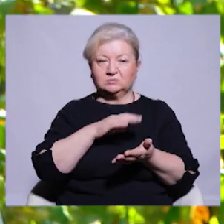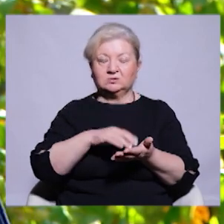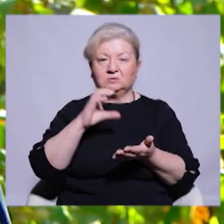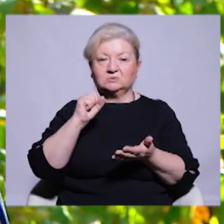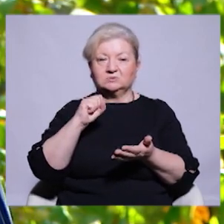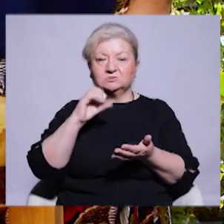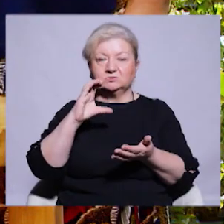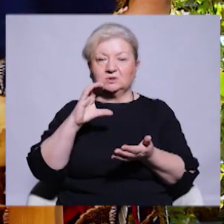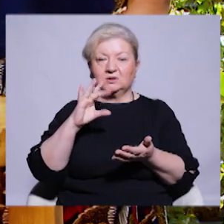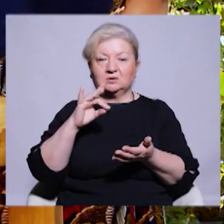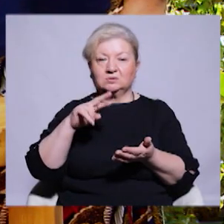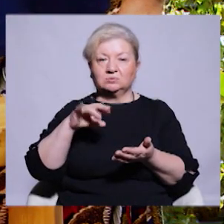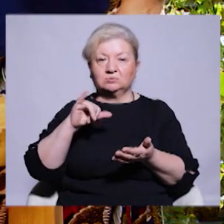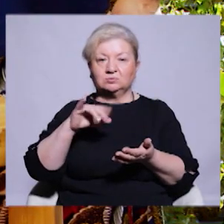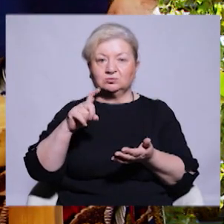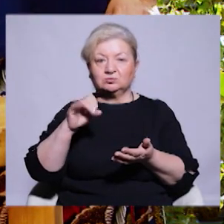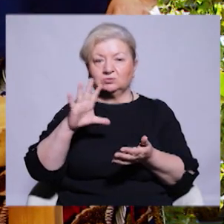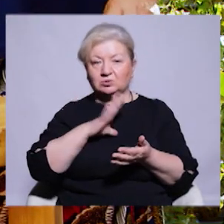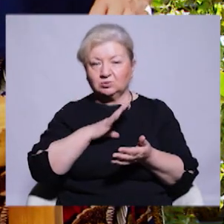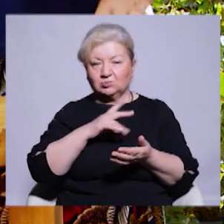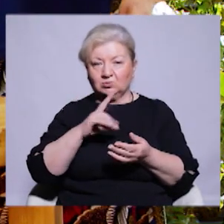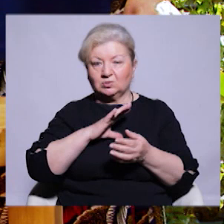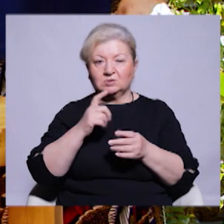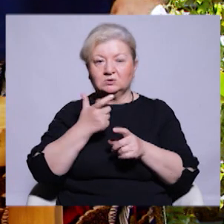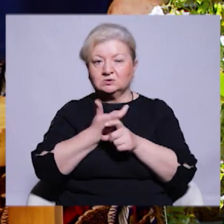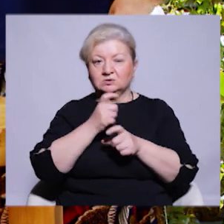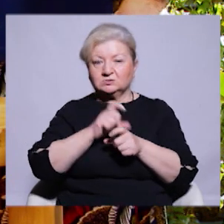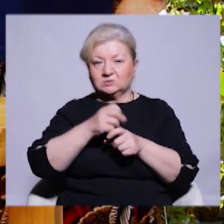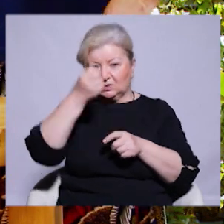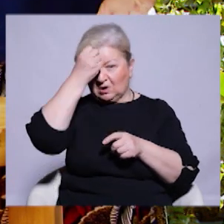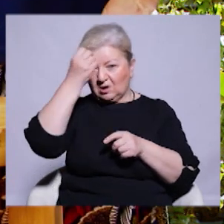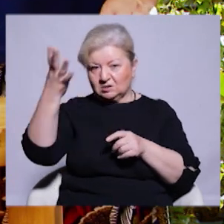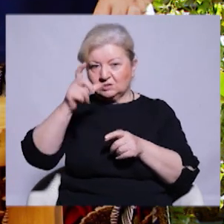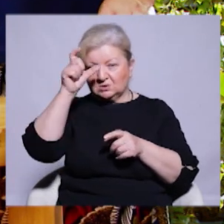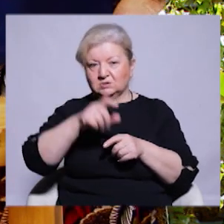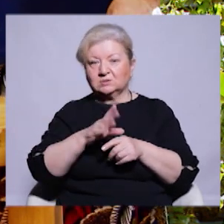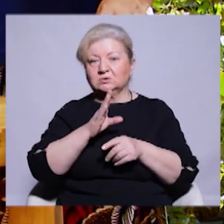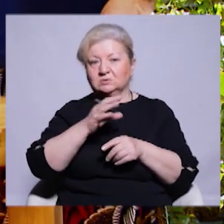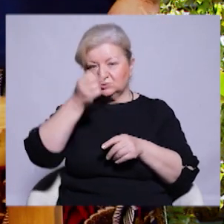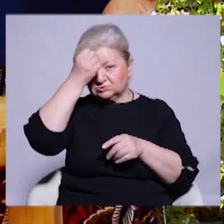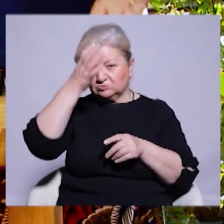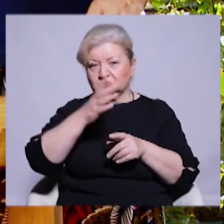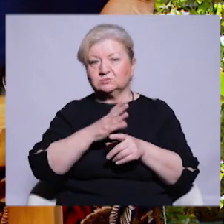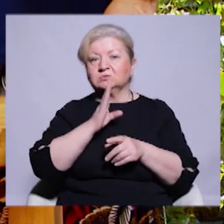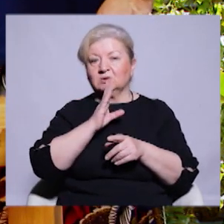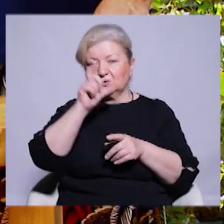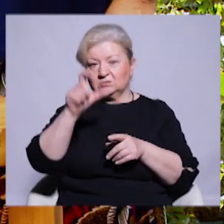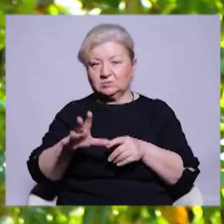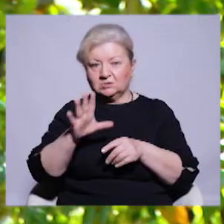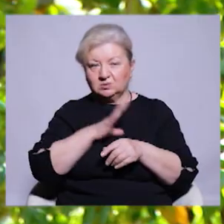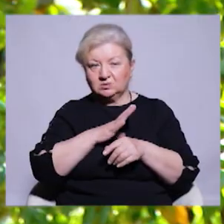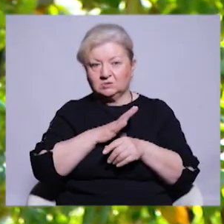საგდუხტი. ეხლა რაც შეეხება ბავშვობა, მინდა გითხრათ, რომ საგდუხტი იყო საოცრად განათლებული და ძალიან ჭკვიანი კეთილგონიერი